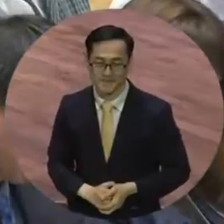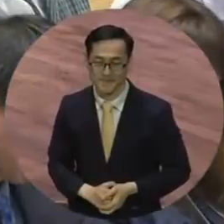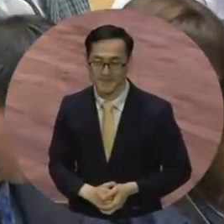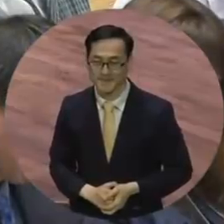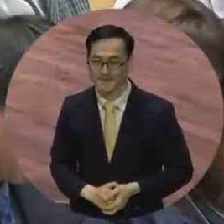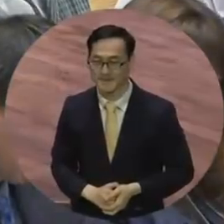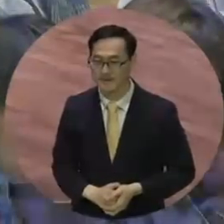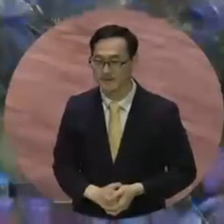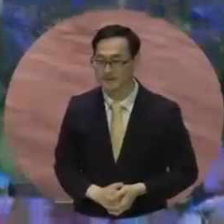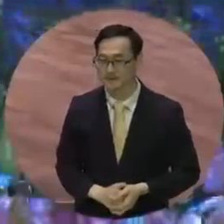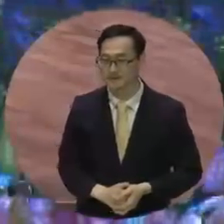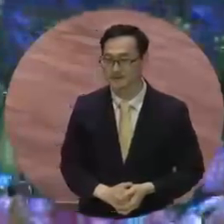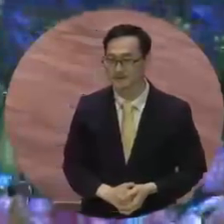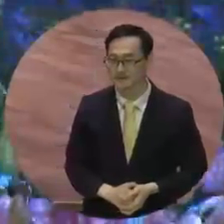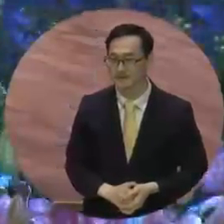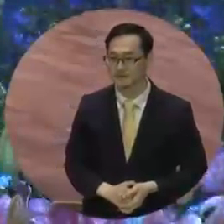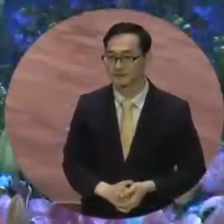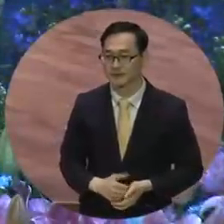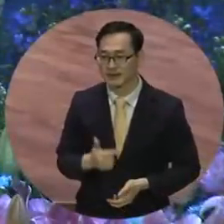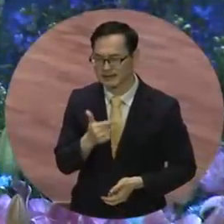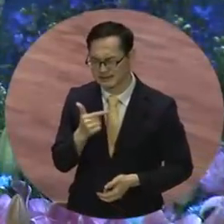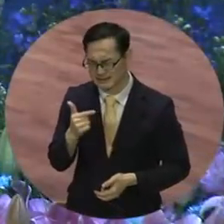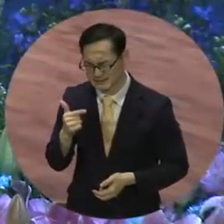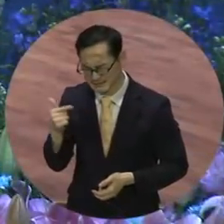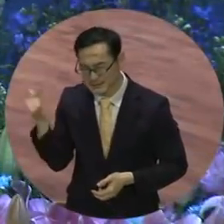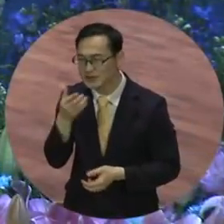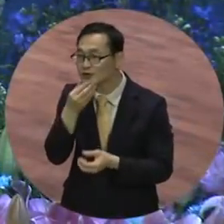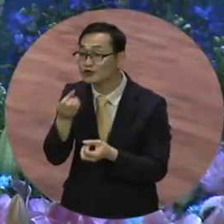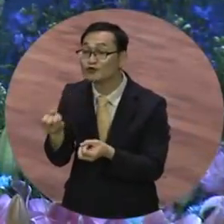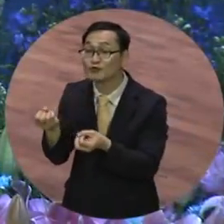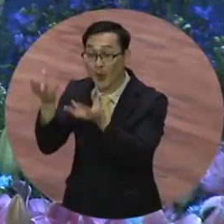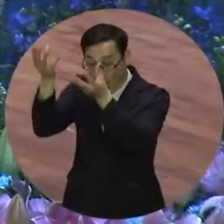이런 어마어마한 이 축복 속에 우리가 들어왔는데